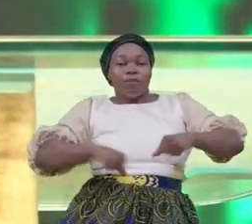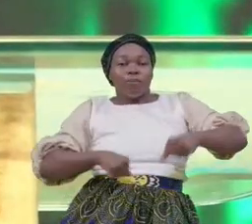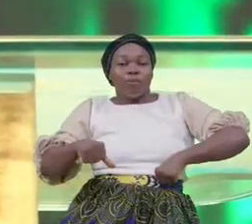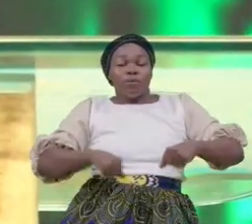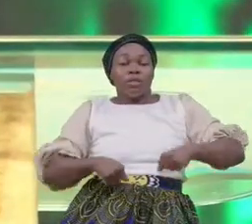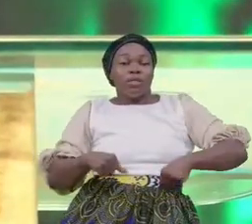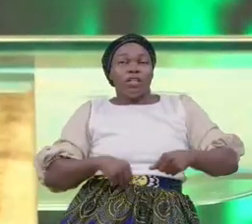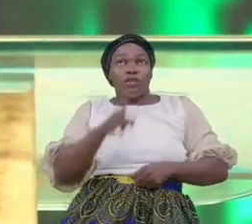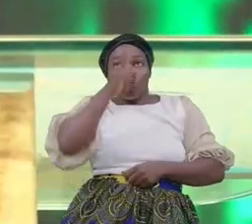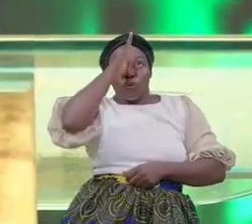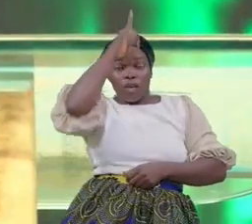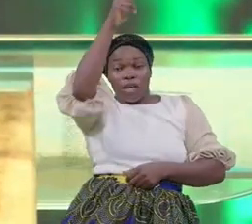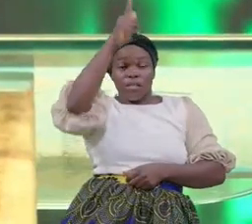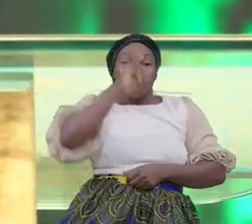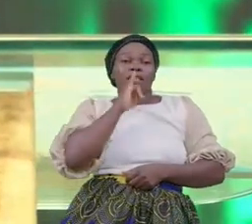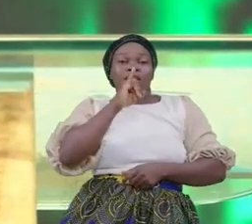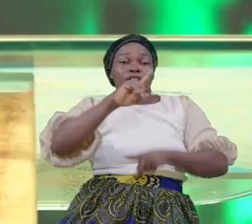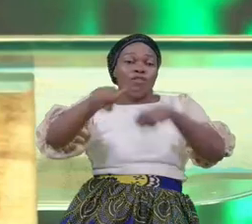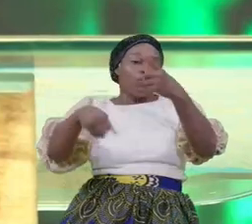L'orgueilleux Goliath est mort.